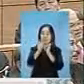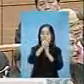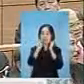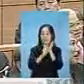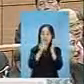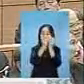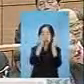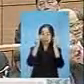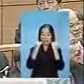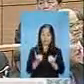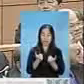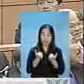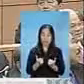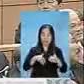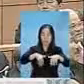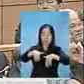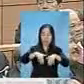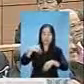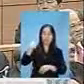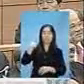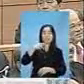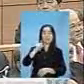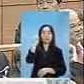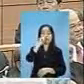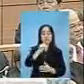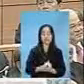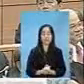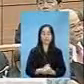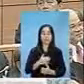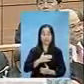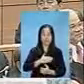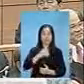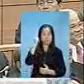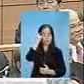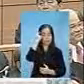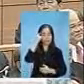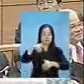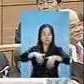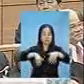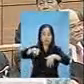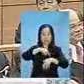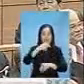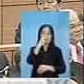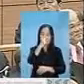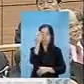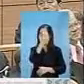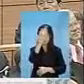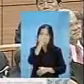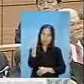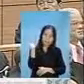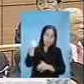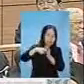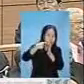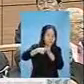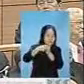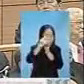ราวนี้ประชาชนได้อะไรผมเชื่อว่าพี่น้องประชาชนหากฟังด้วยเหตุด้วยผลน่าจะเข้าใจว่